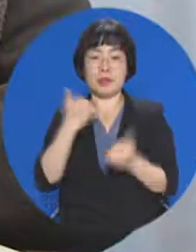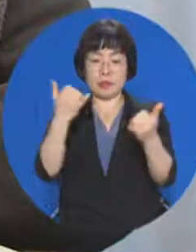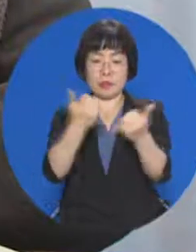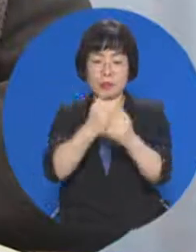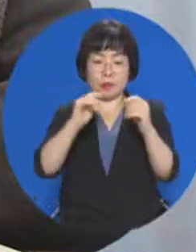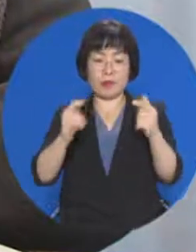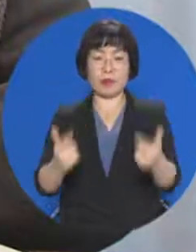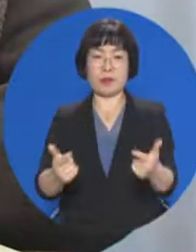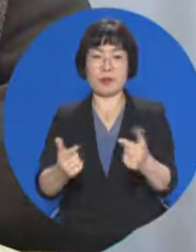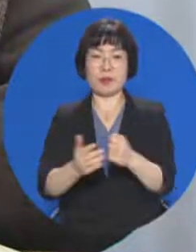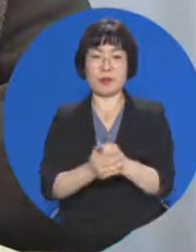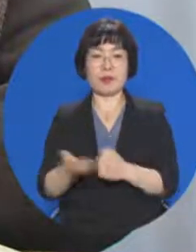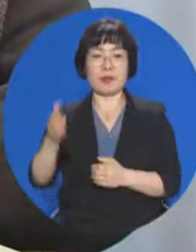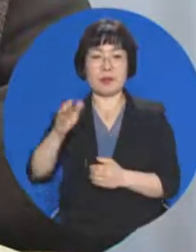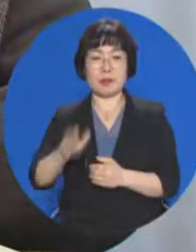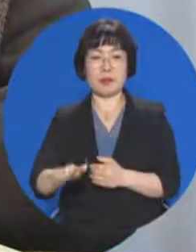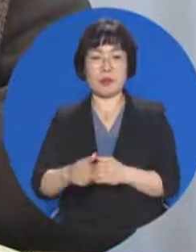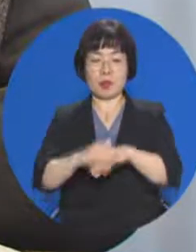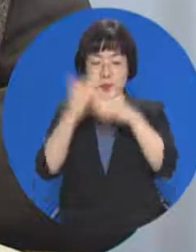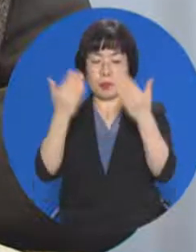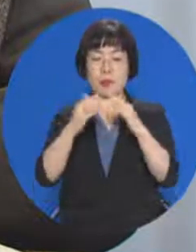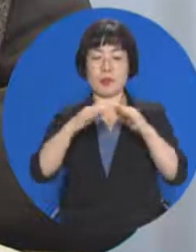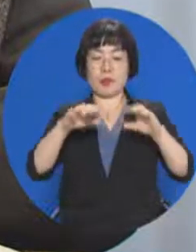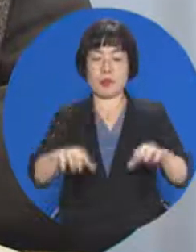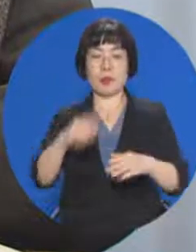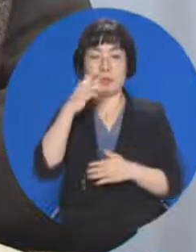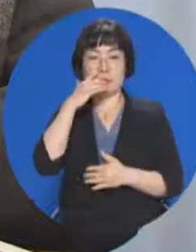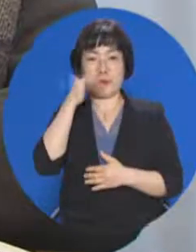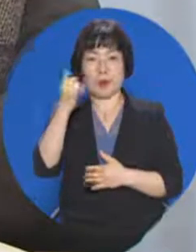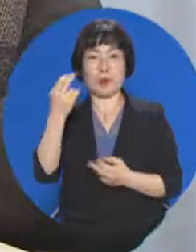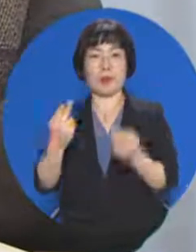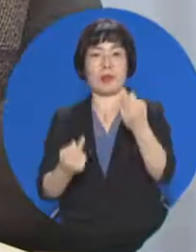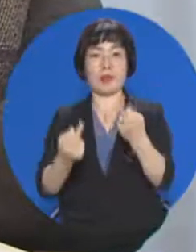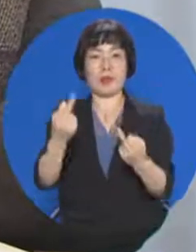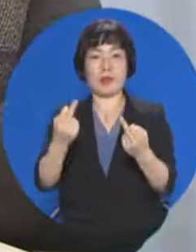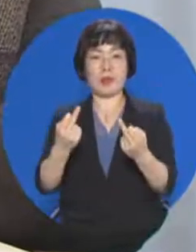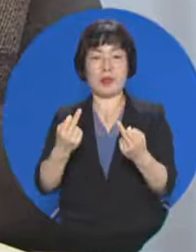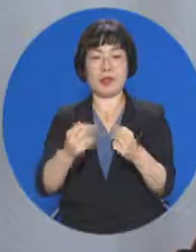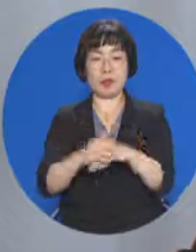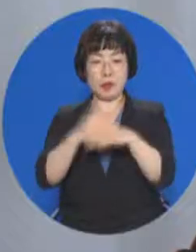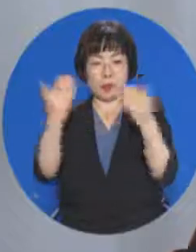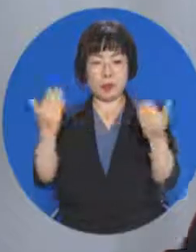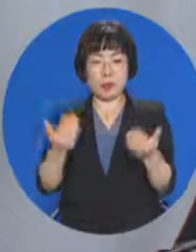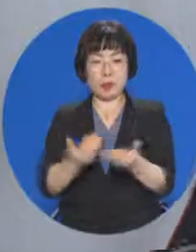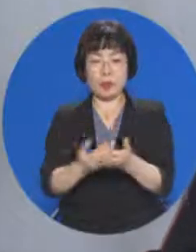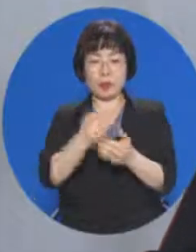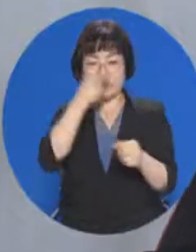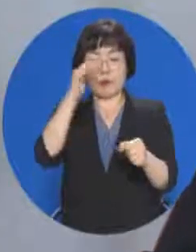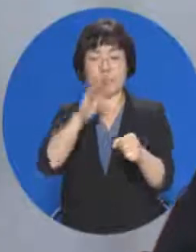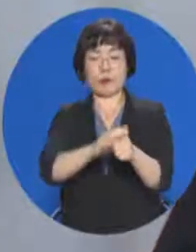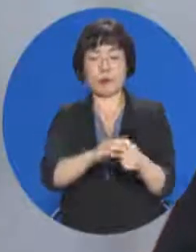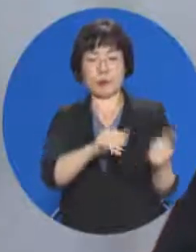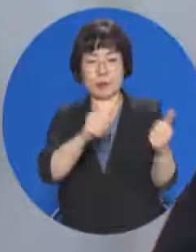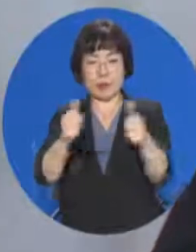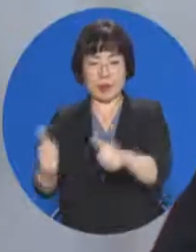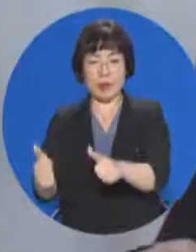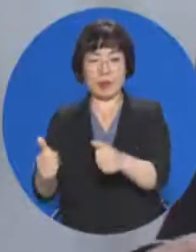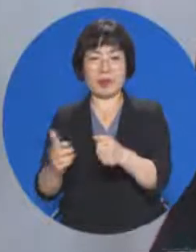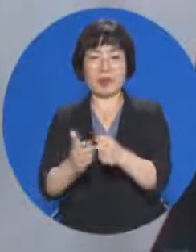아니고 하지만은 다 유기의 부모 행진한 거지 사는 사람들이 억울해